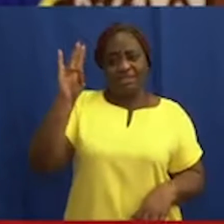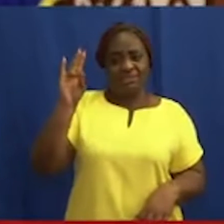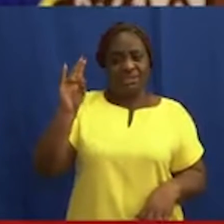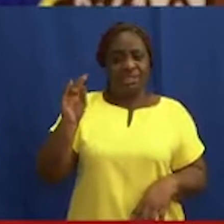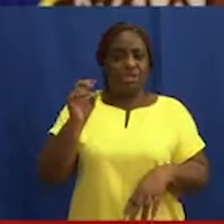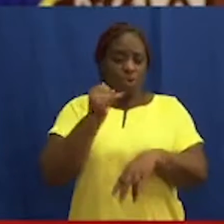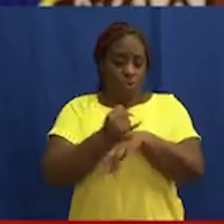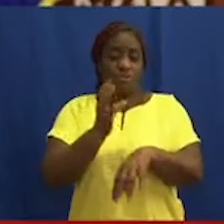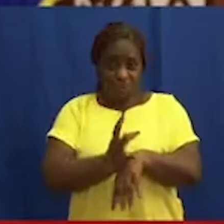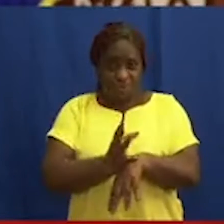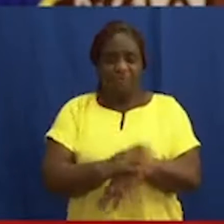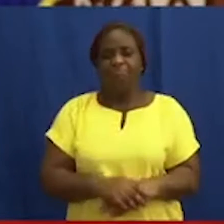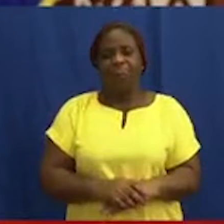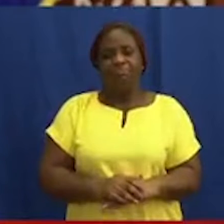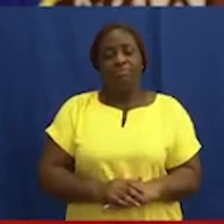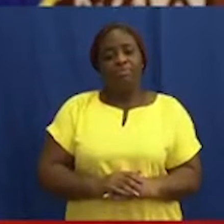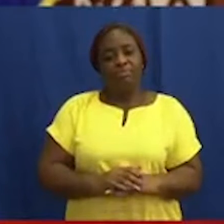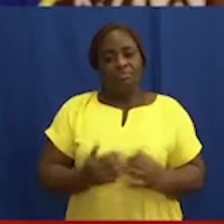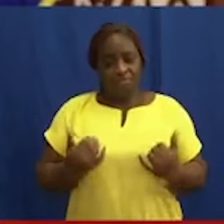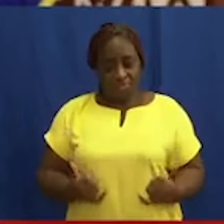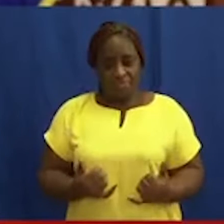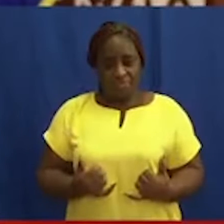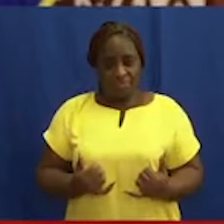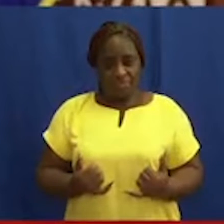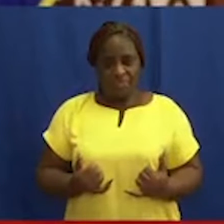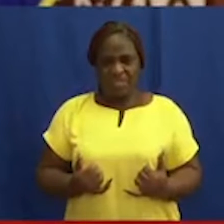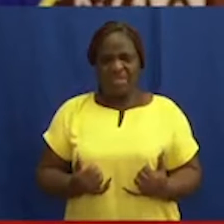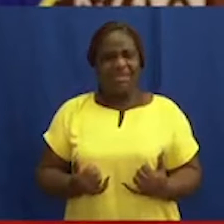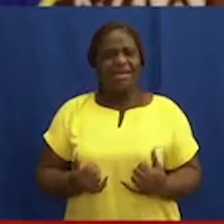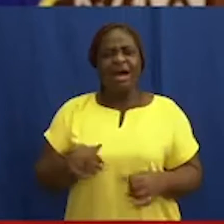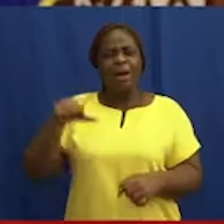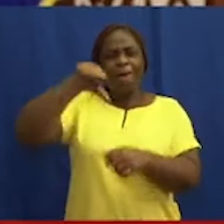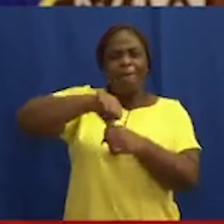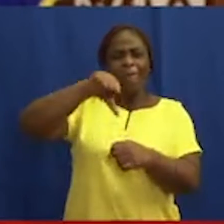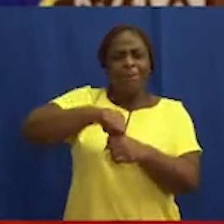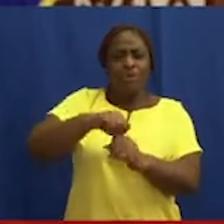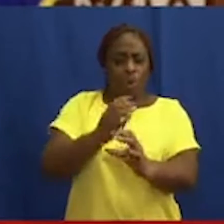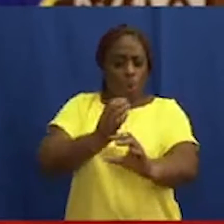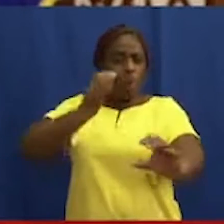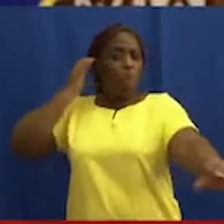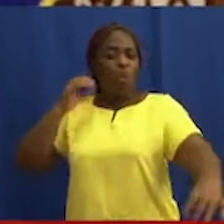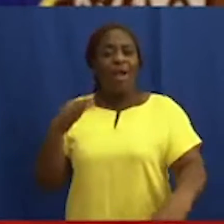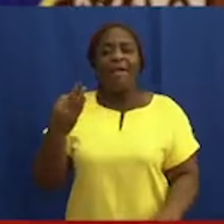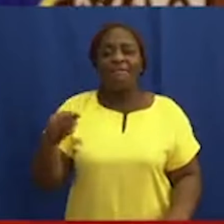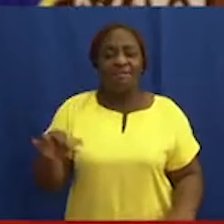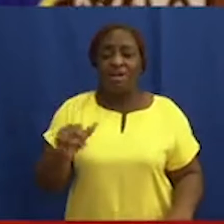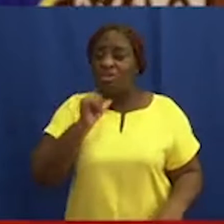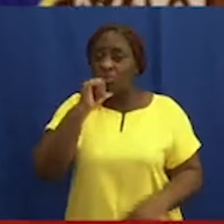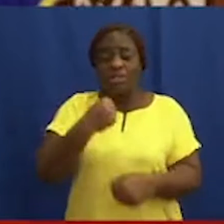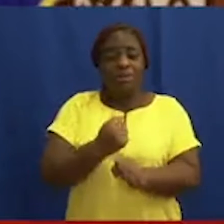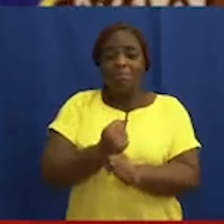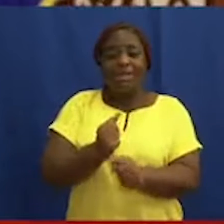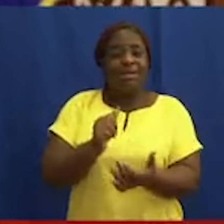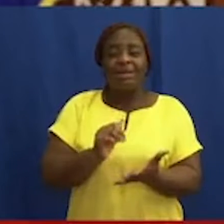gano taɓarɓarewar ginshikan tattalin arziki, gwamnati na ta bayyana zaftare kaso 30 na albashin